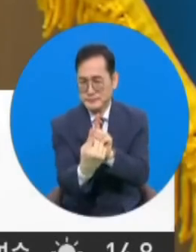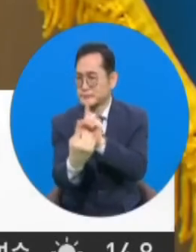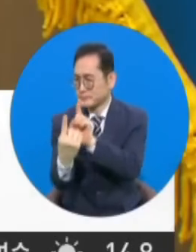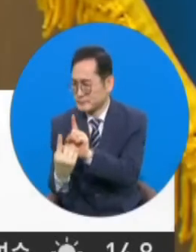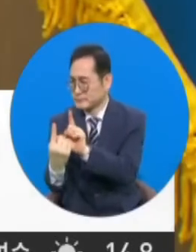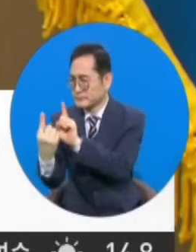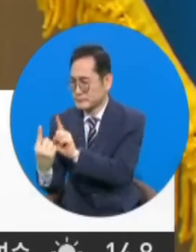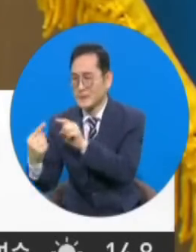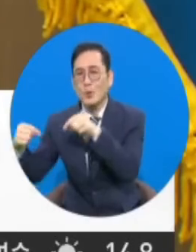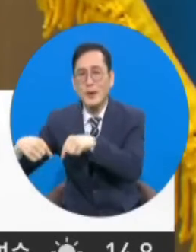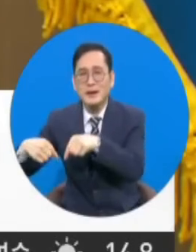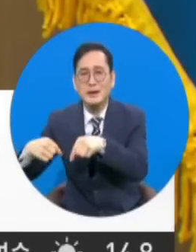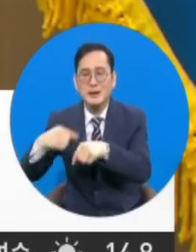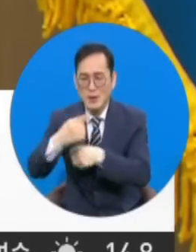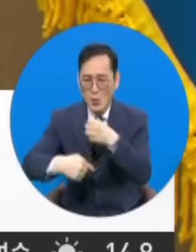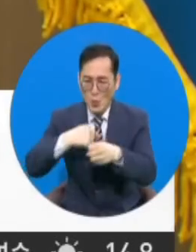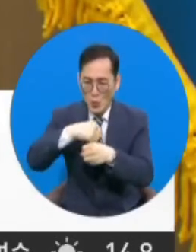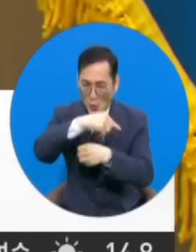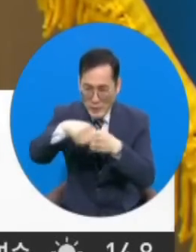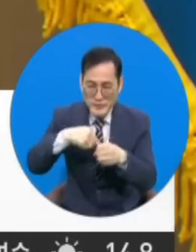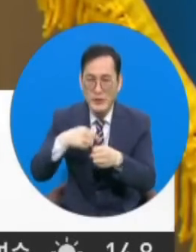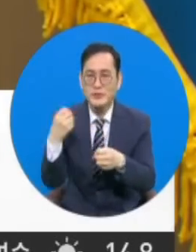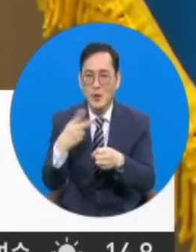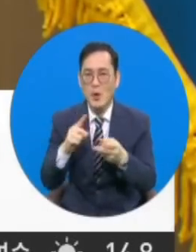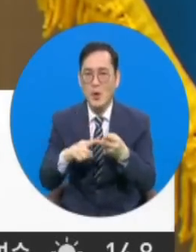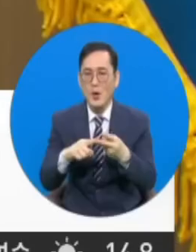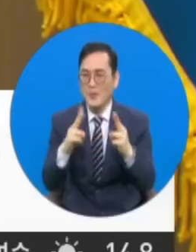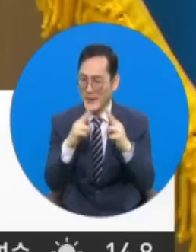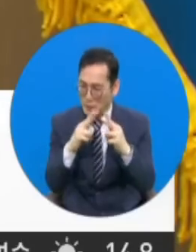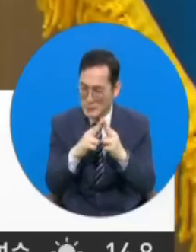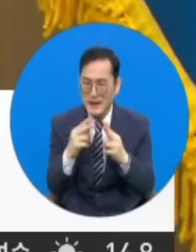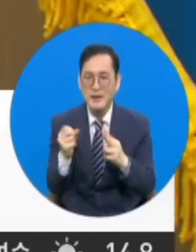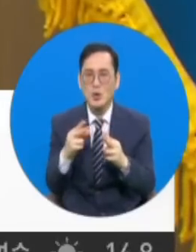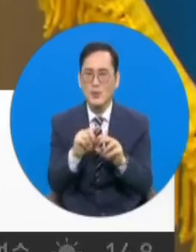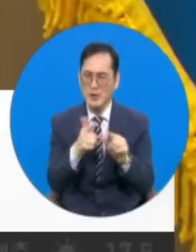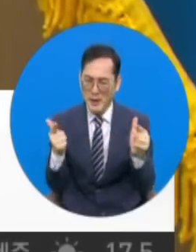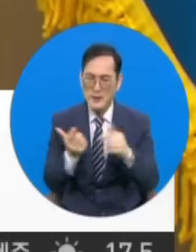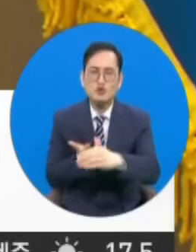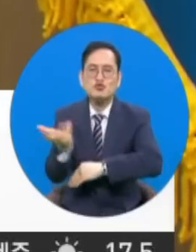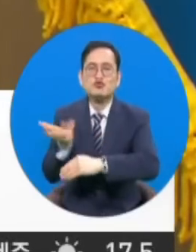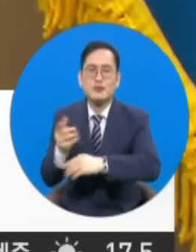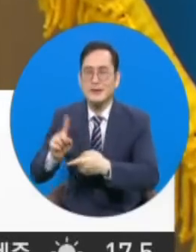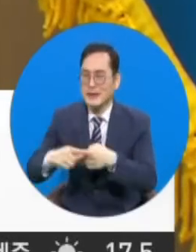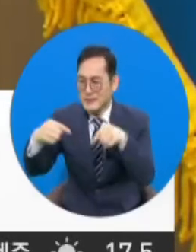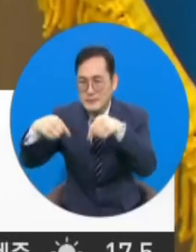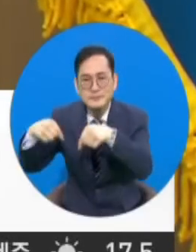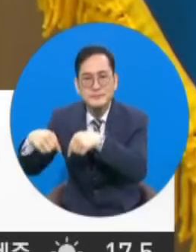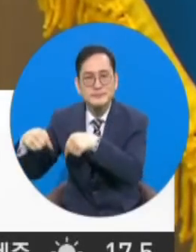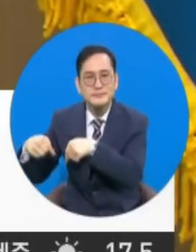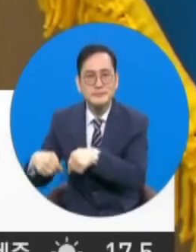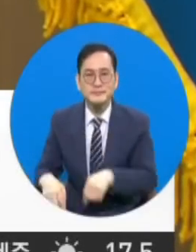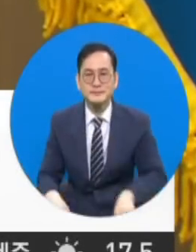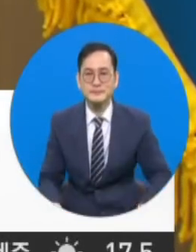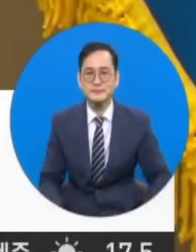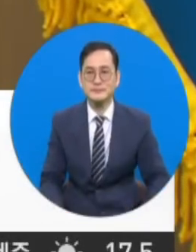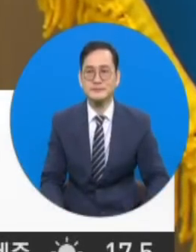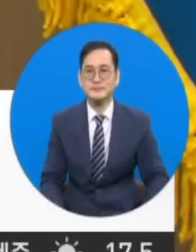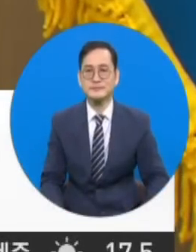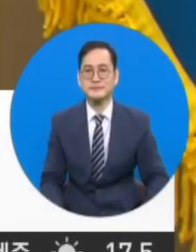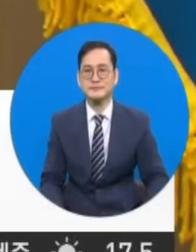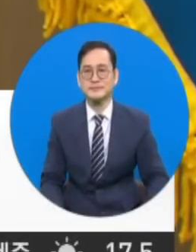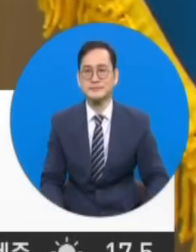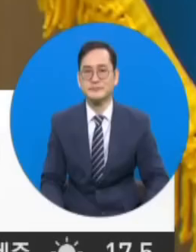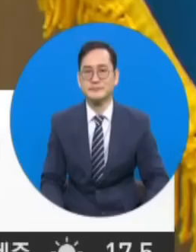갖고 원전 반도체 공급망 분야의 실질 협력을 강화하고 방산 수출